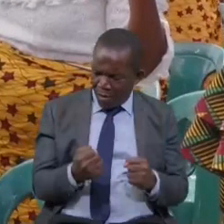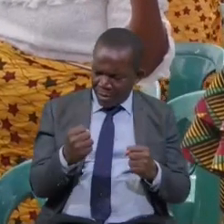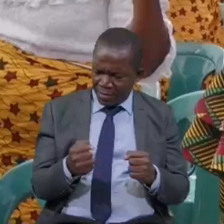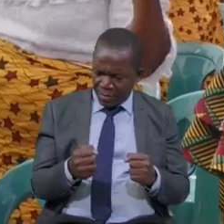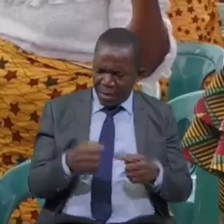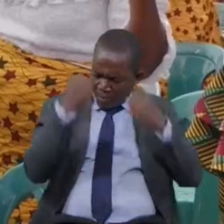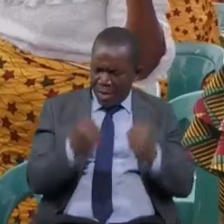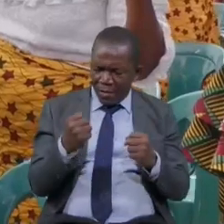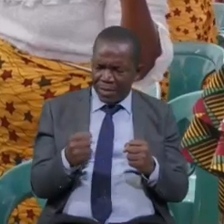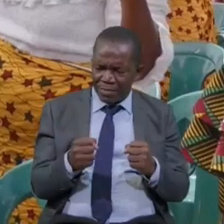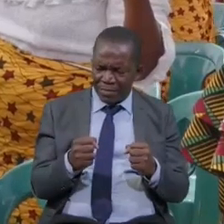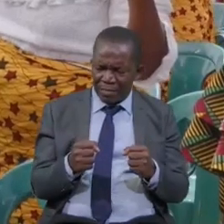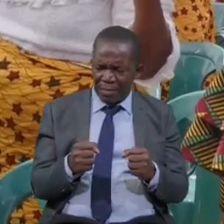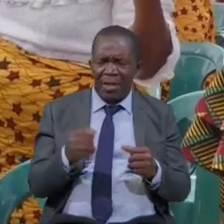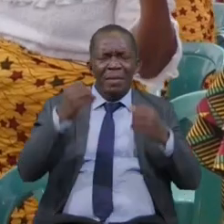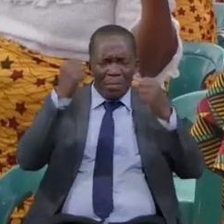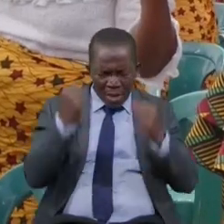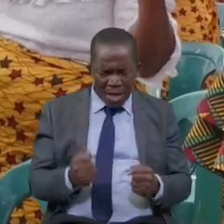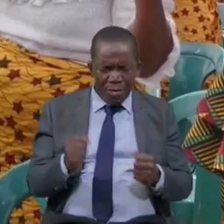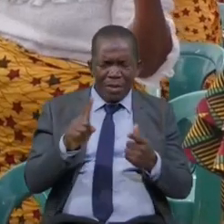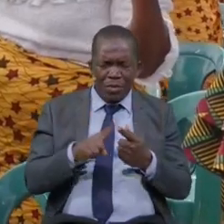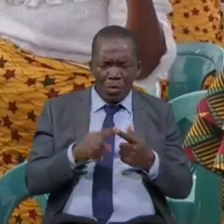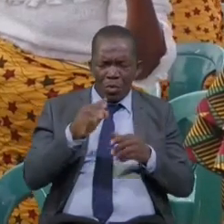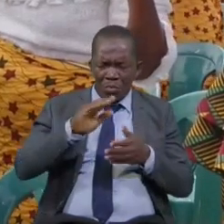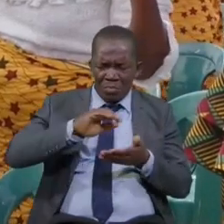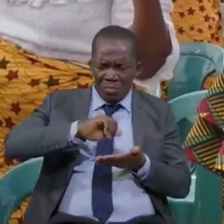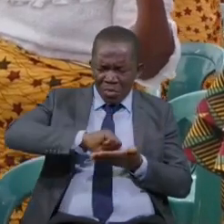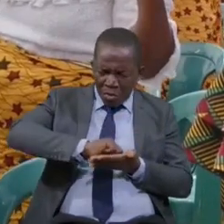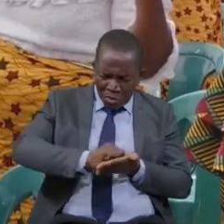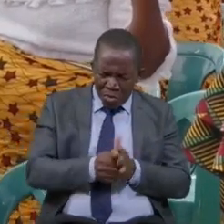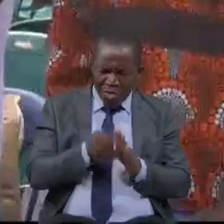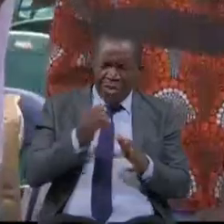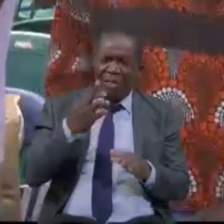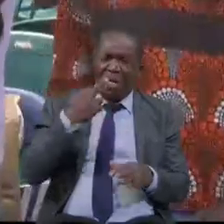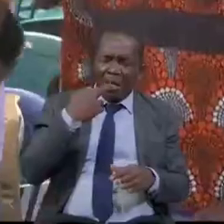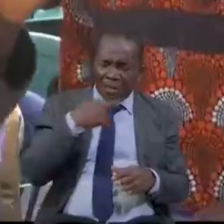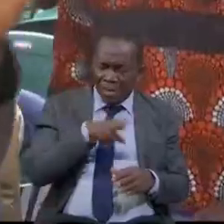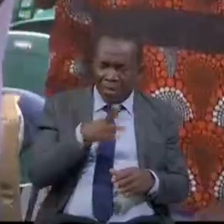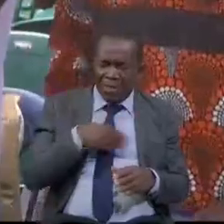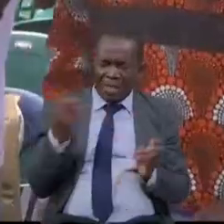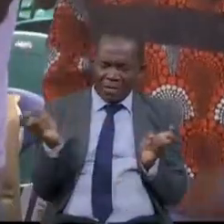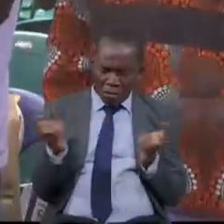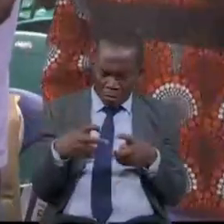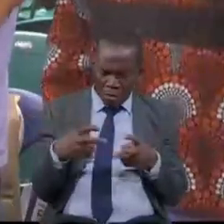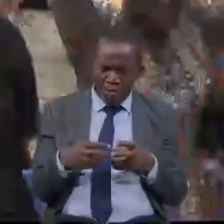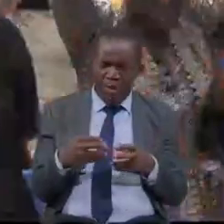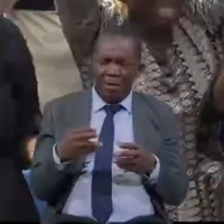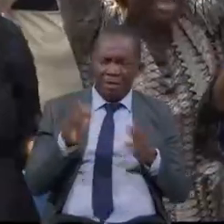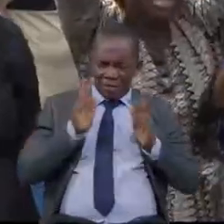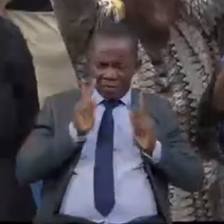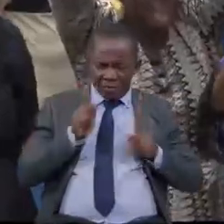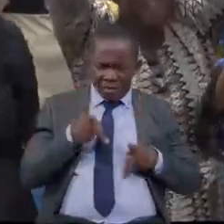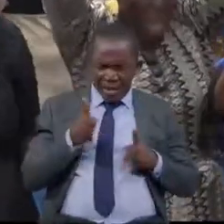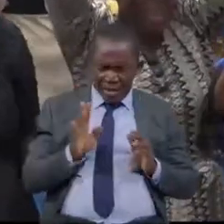le pouvoir de marcher sur les serpents et les scorpions, physiques,